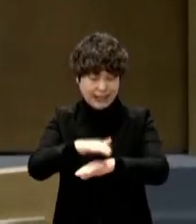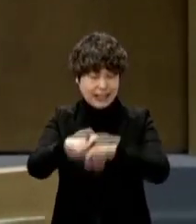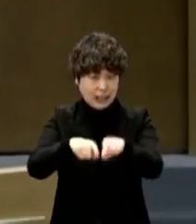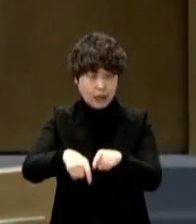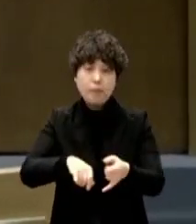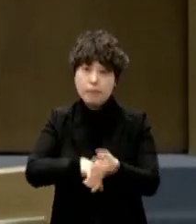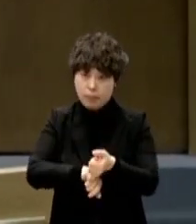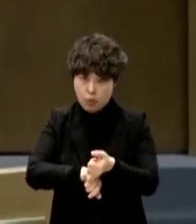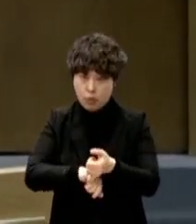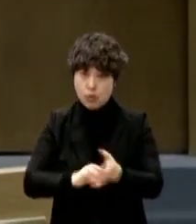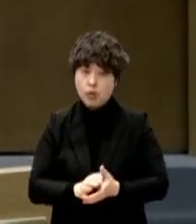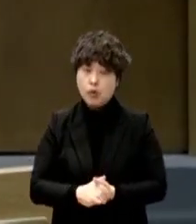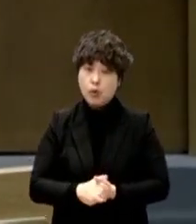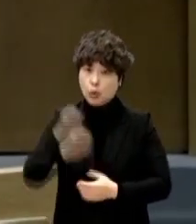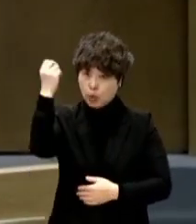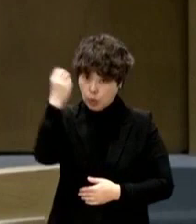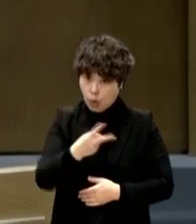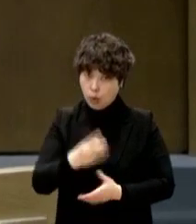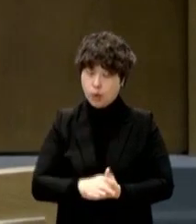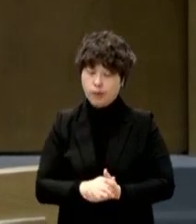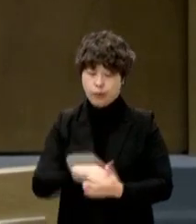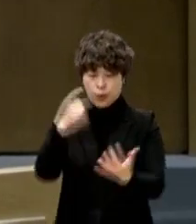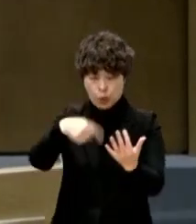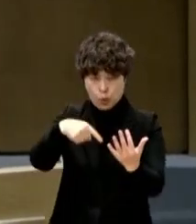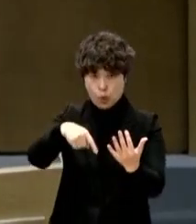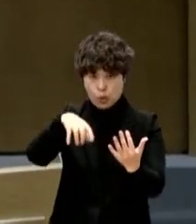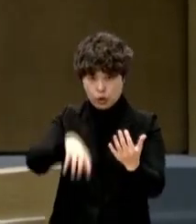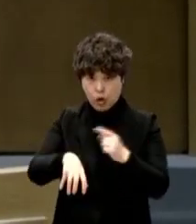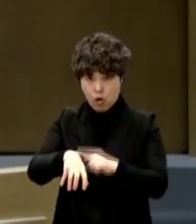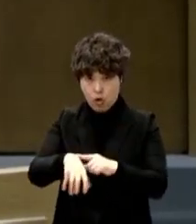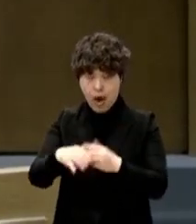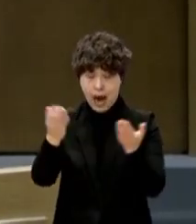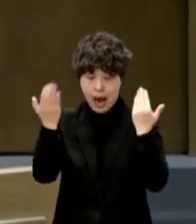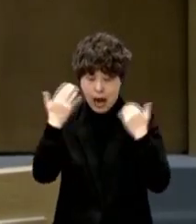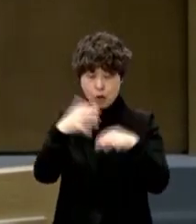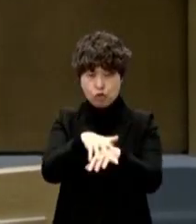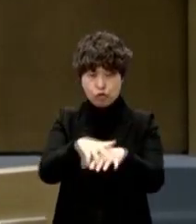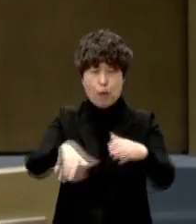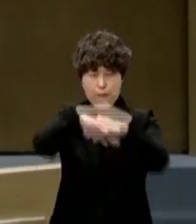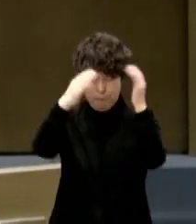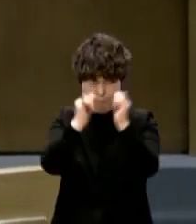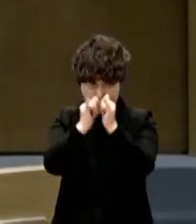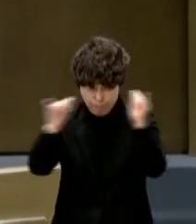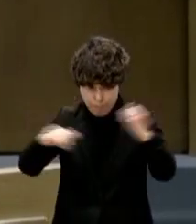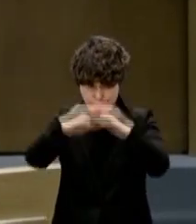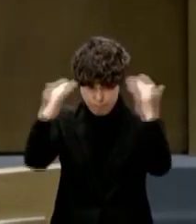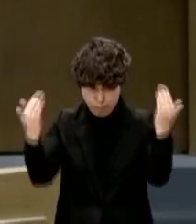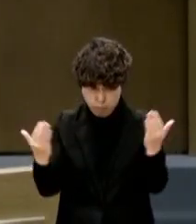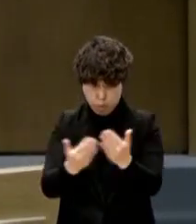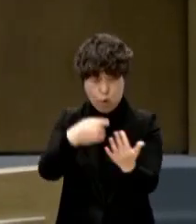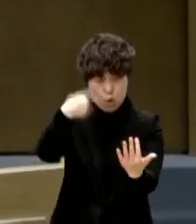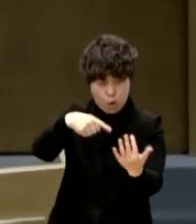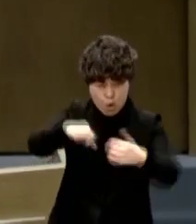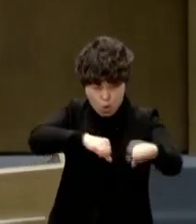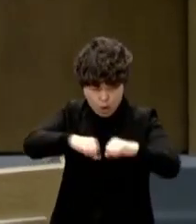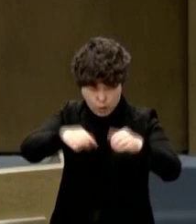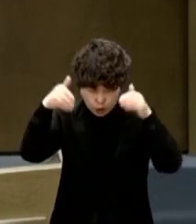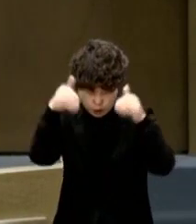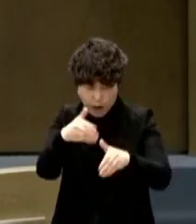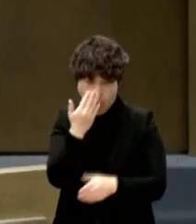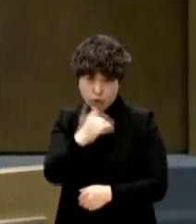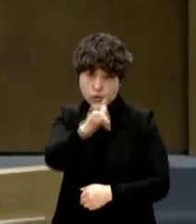합니다. 또한 교육지원청은 학교 구성원 모두 본연의 학교 교육활동에만 전념할 수